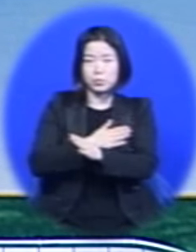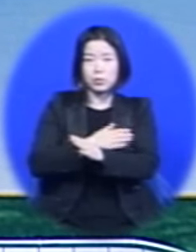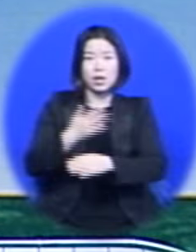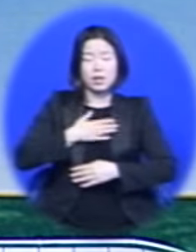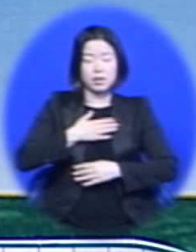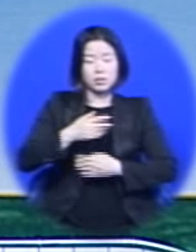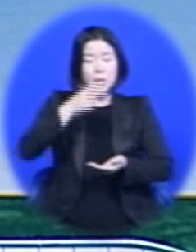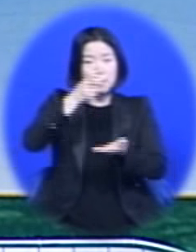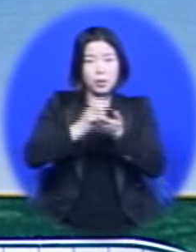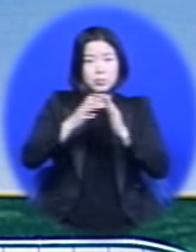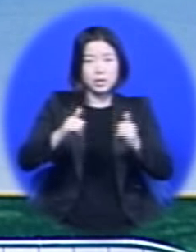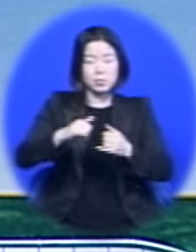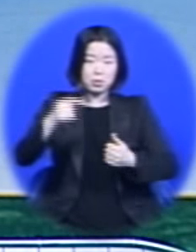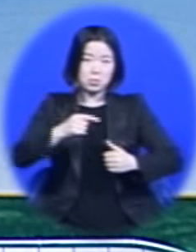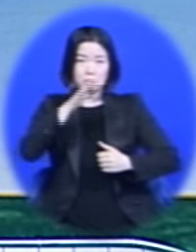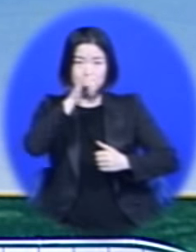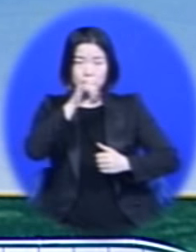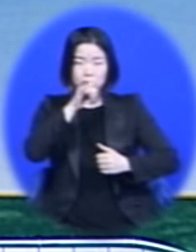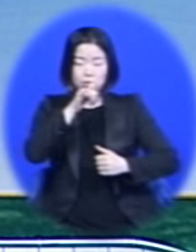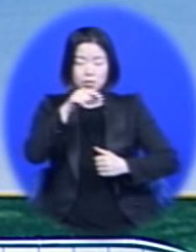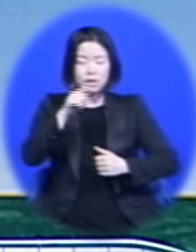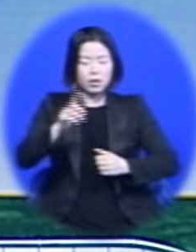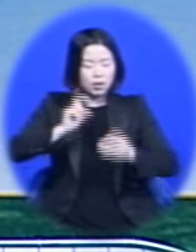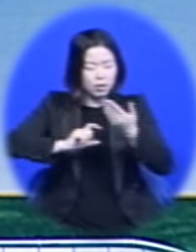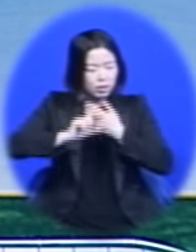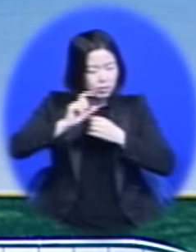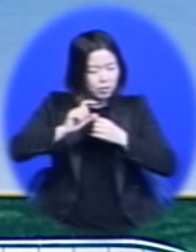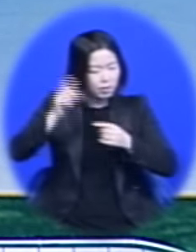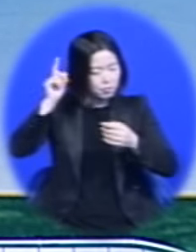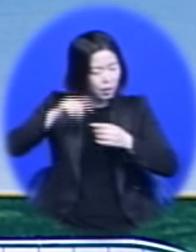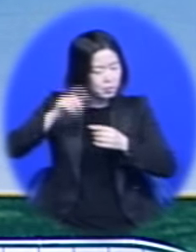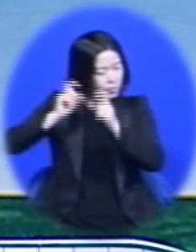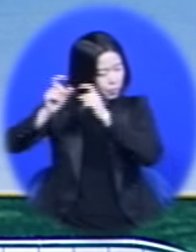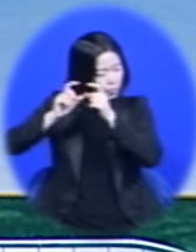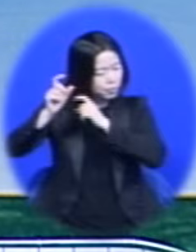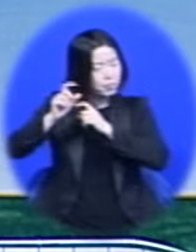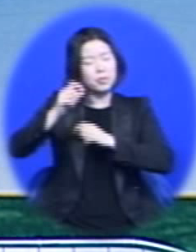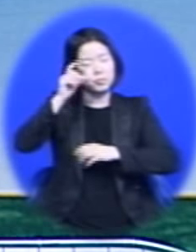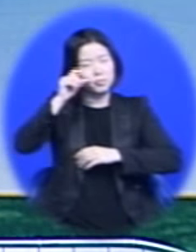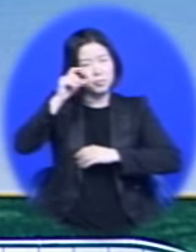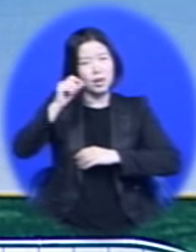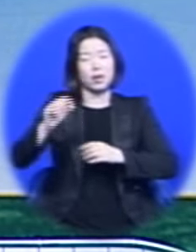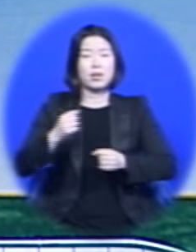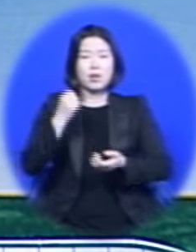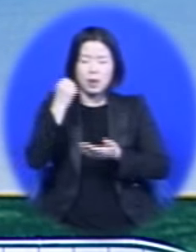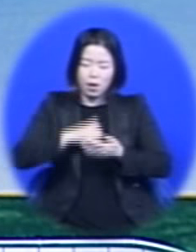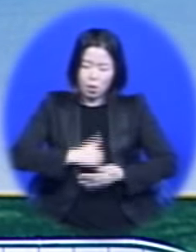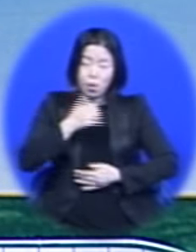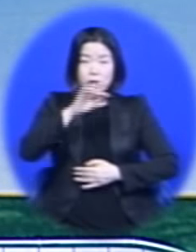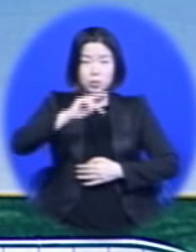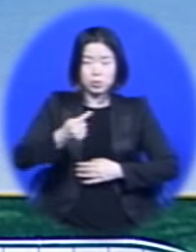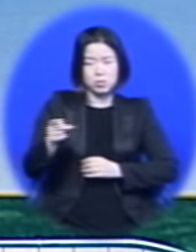하는 지적을 받은 것. 그 목사님은 그날 밤에 도무지 잠을 자지 못했습니다. 너무 분하기도 하고 그 교인에